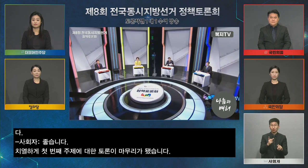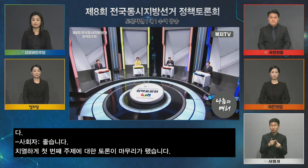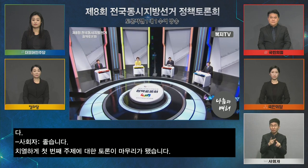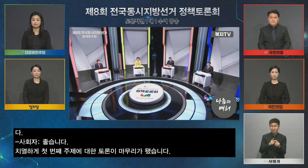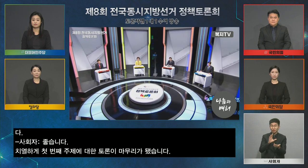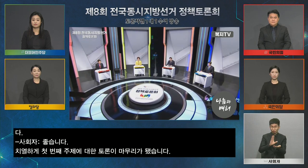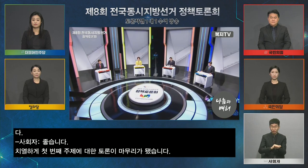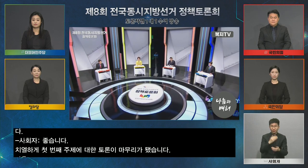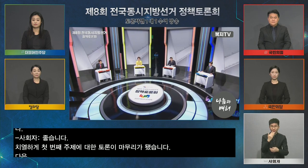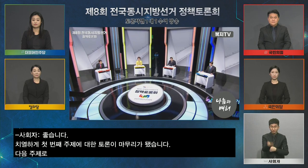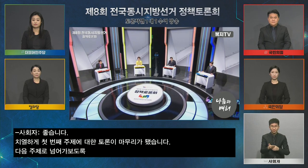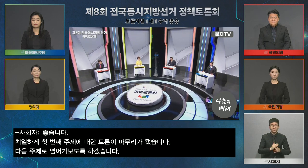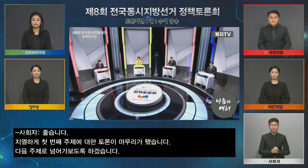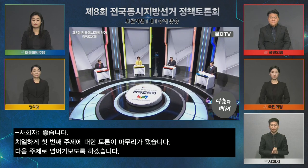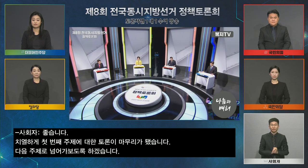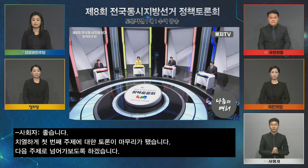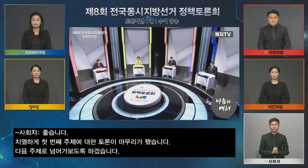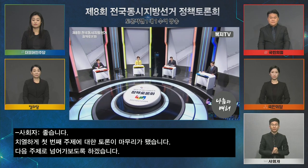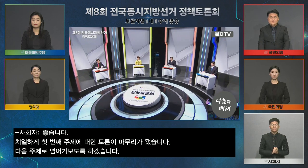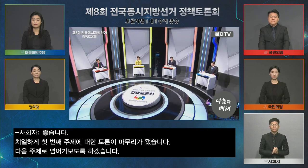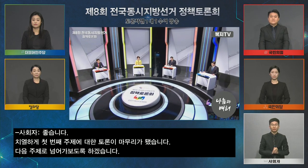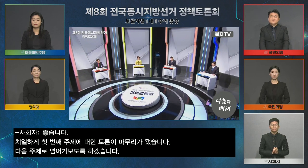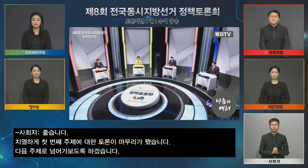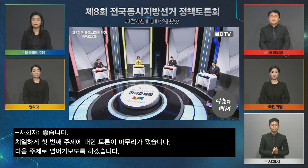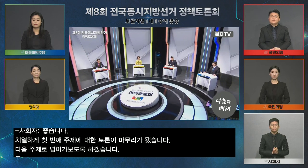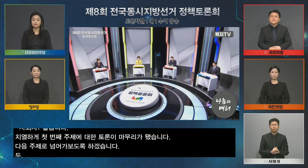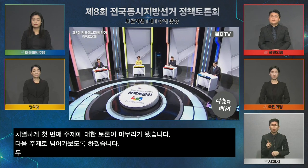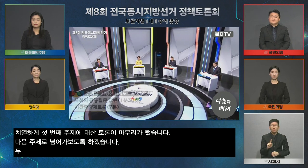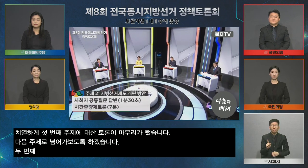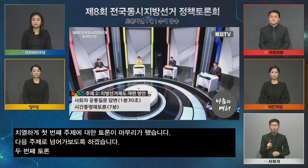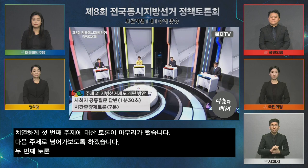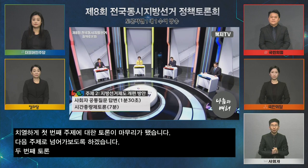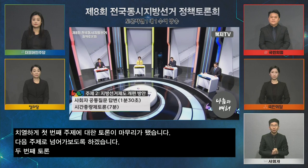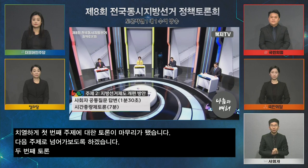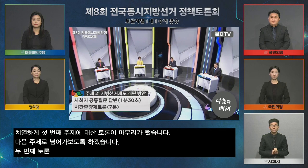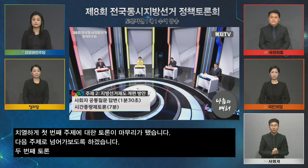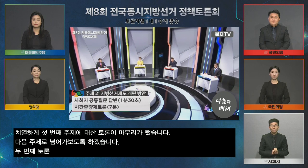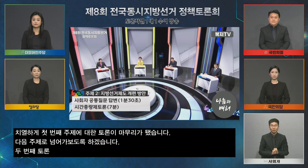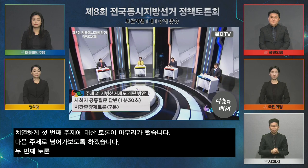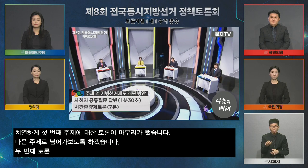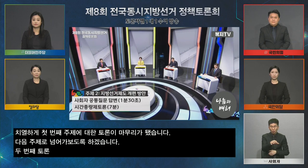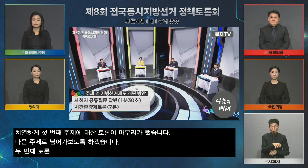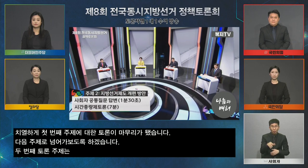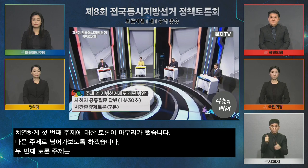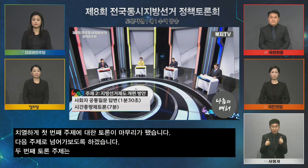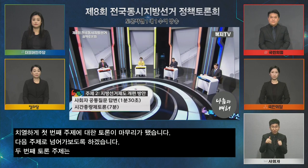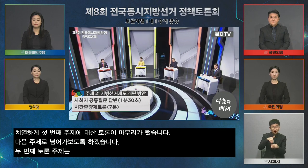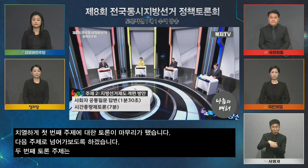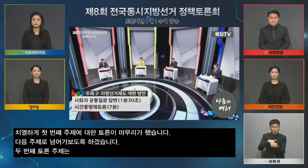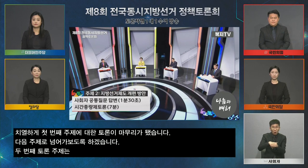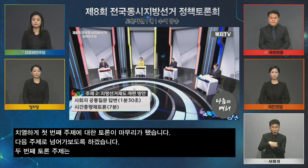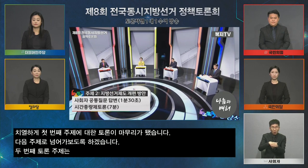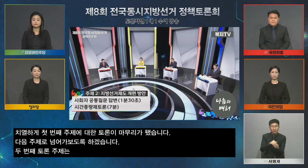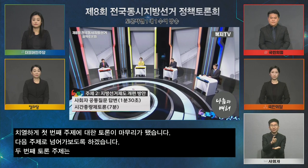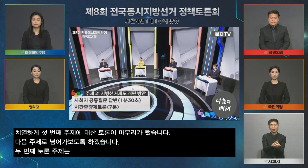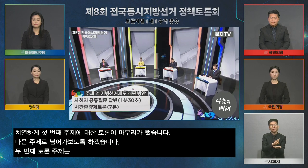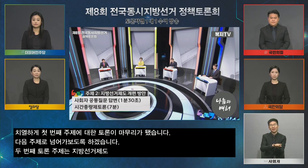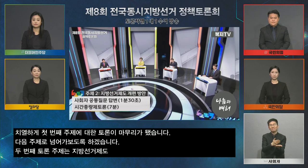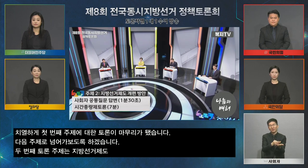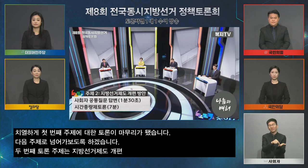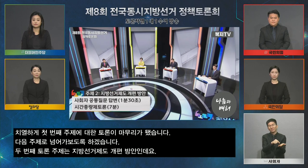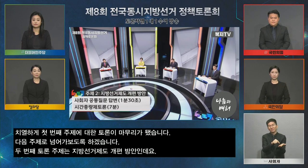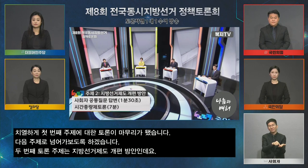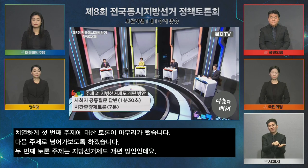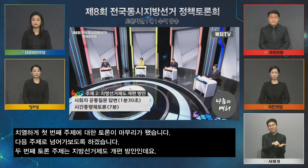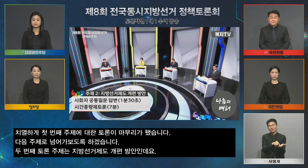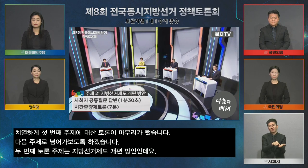보도록 하겠습니다. 두 번째 토론 주제는 지방선거제도 개편 방안인데요. 진행